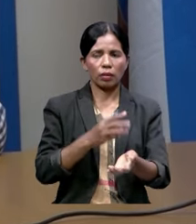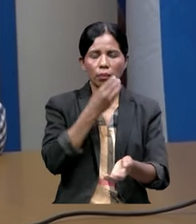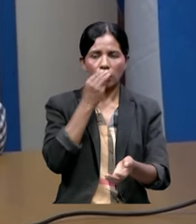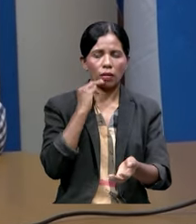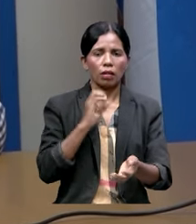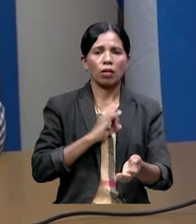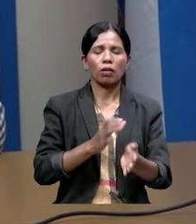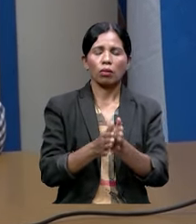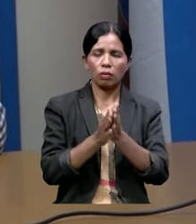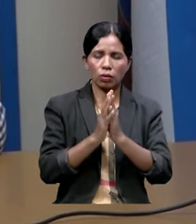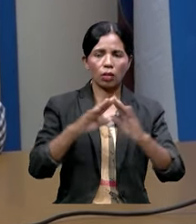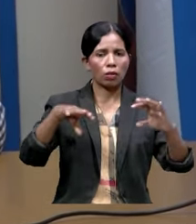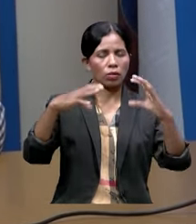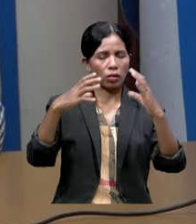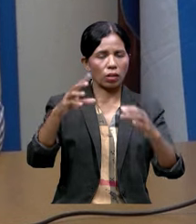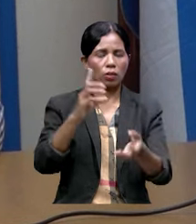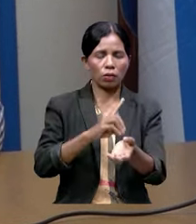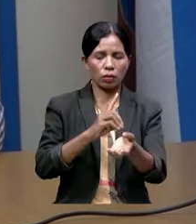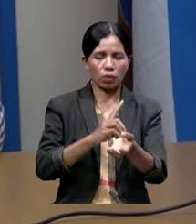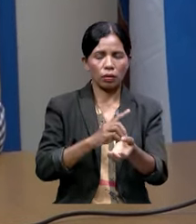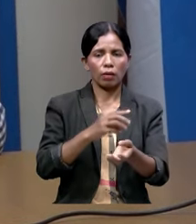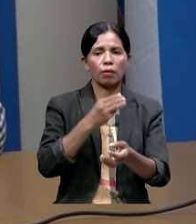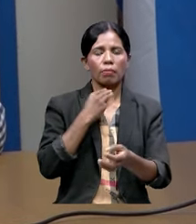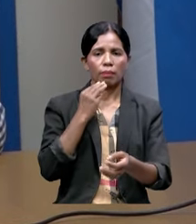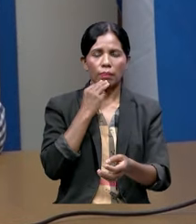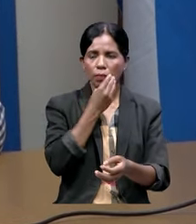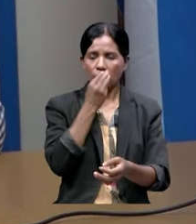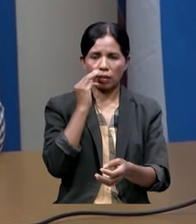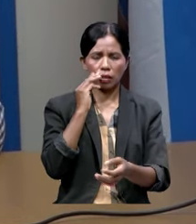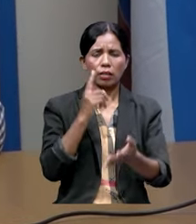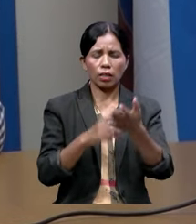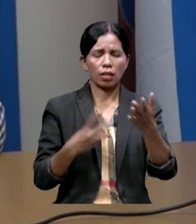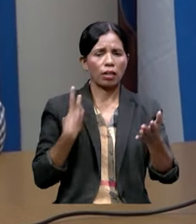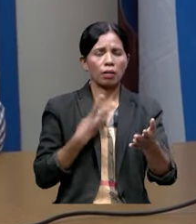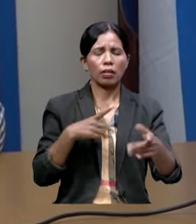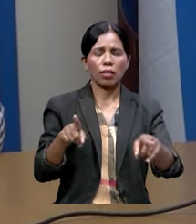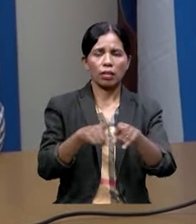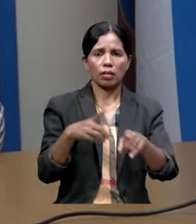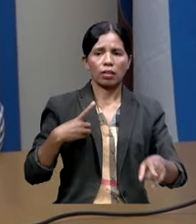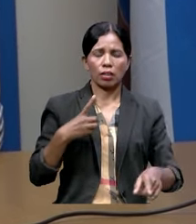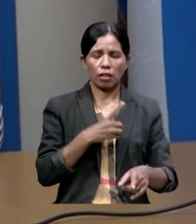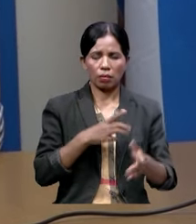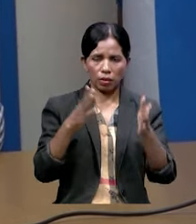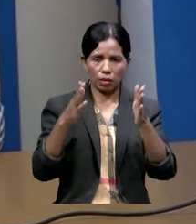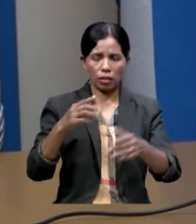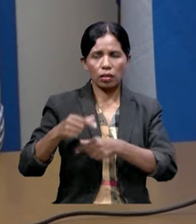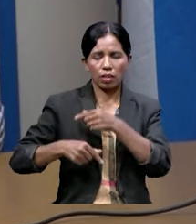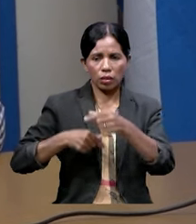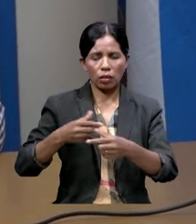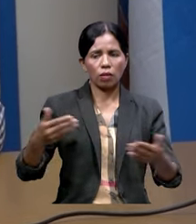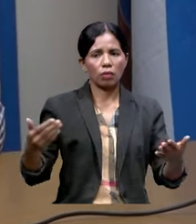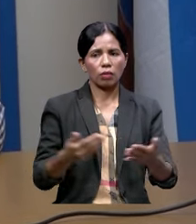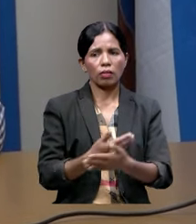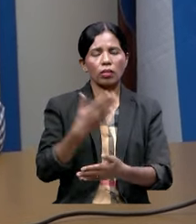husu konselu Dr. Mari ini nian saida makami hanesan deputado hau hanesan lideri da zara saun fong ini nian iha